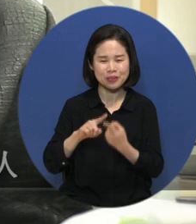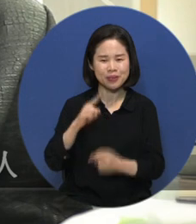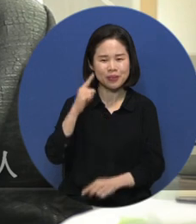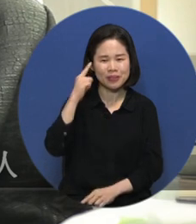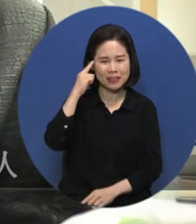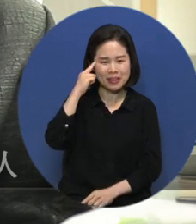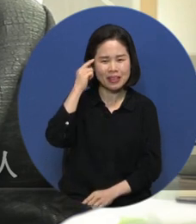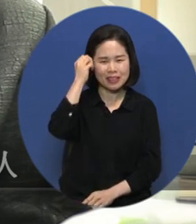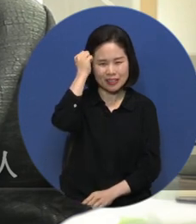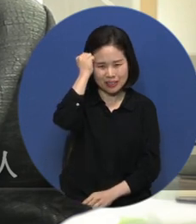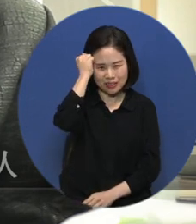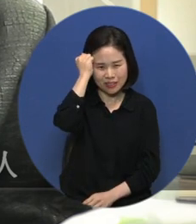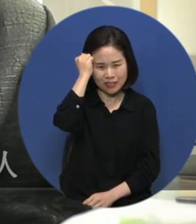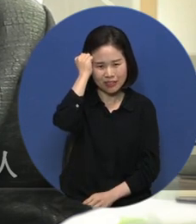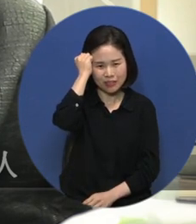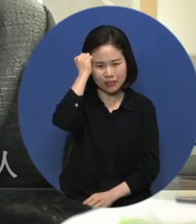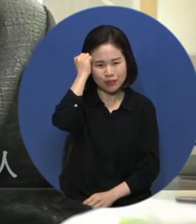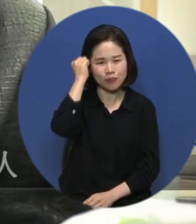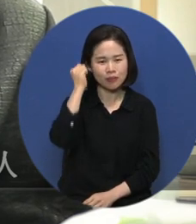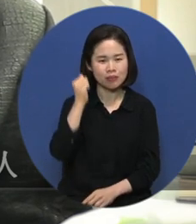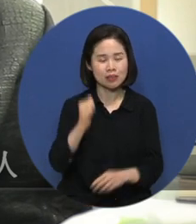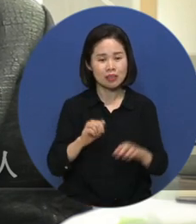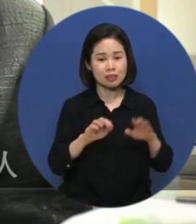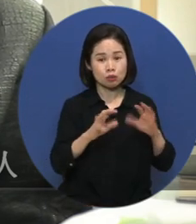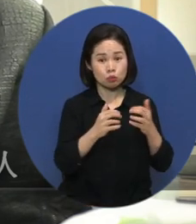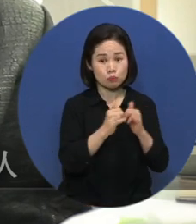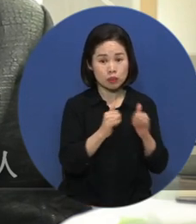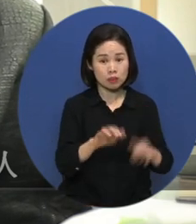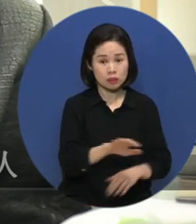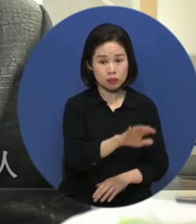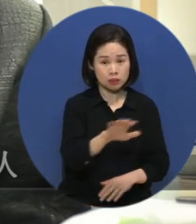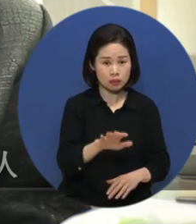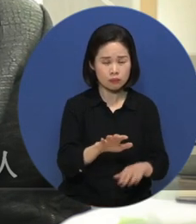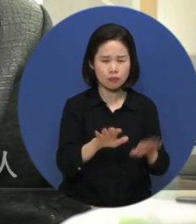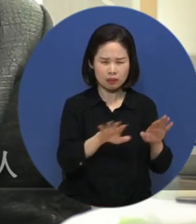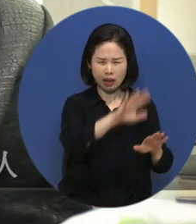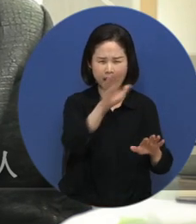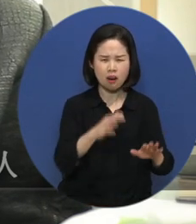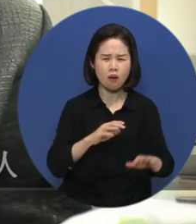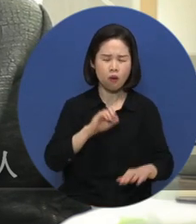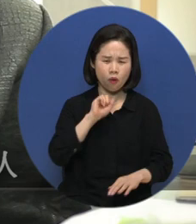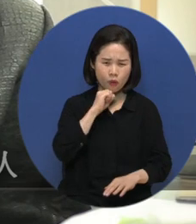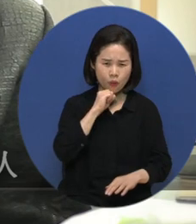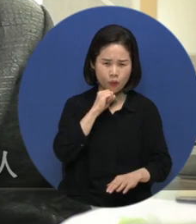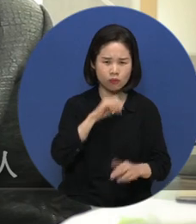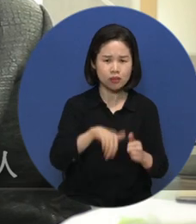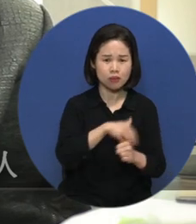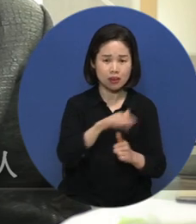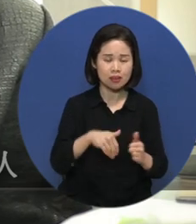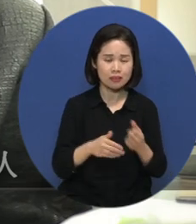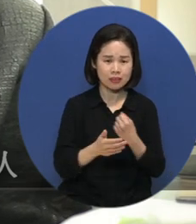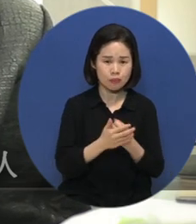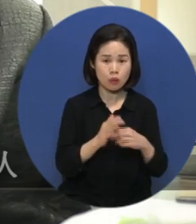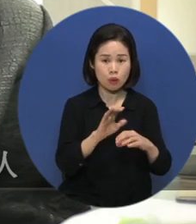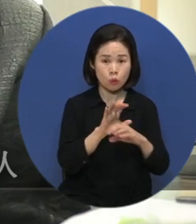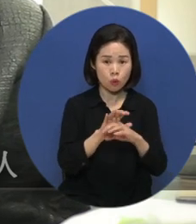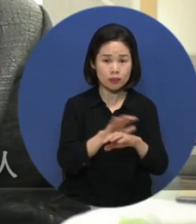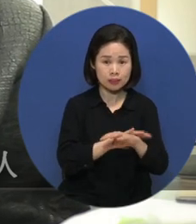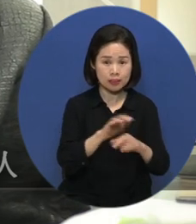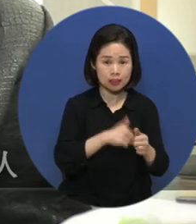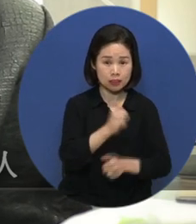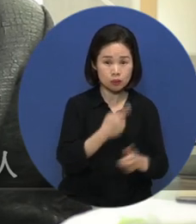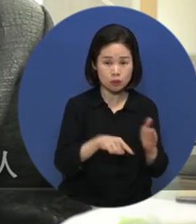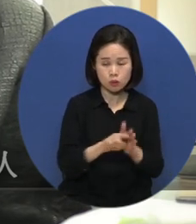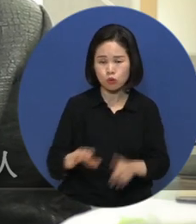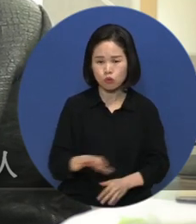항상 이 국민들이 어려운 이 코로나 사태를 잘 극복할 수 있도록 우리가 더 열심히 일을 해야